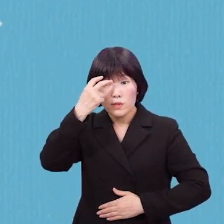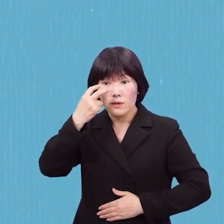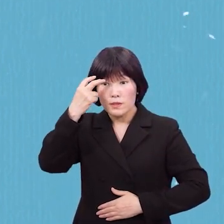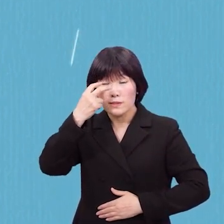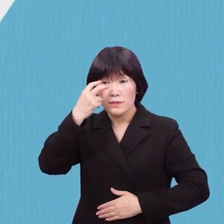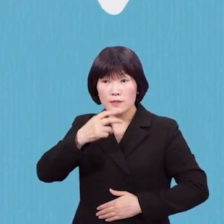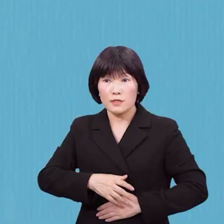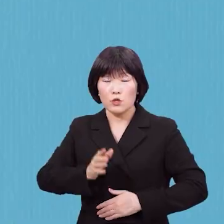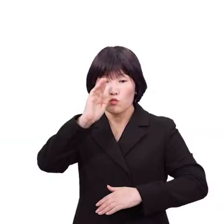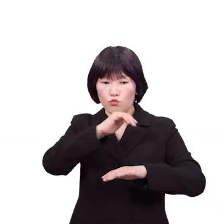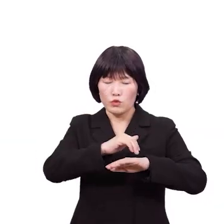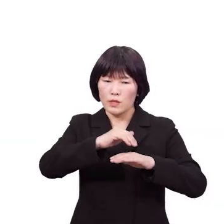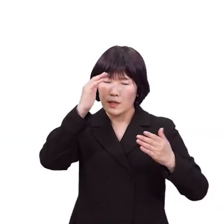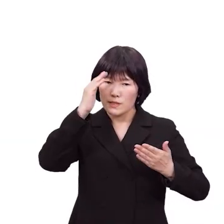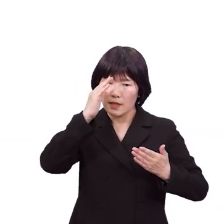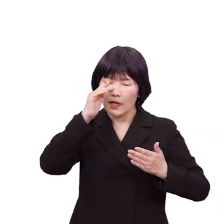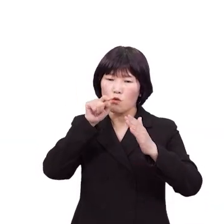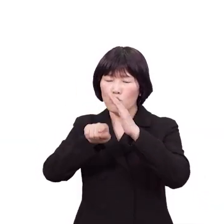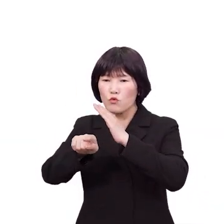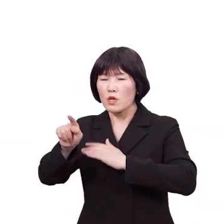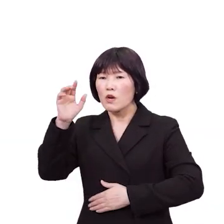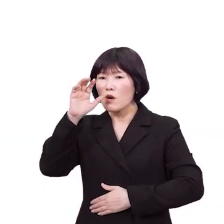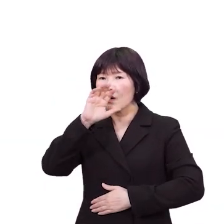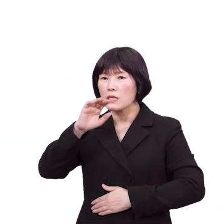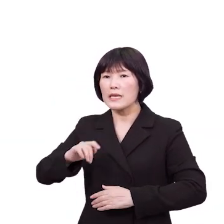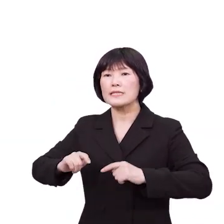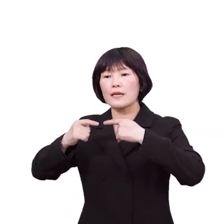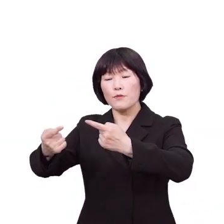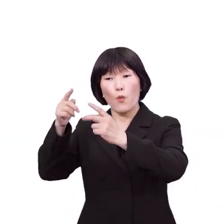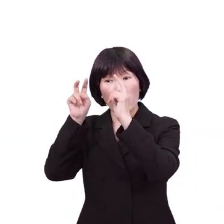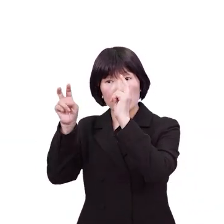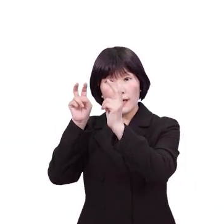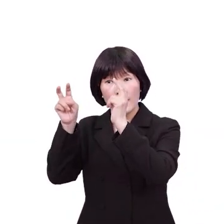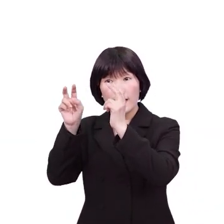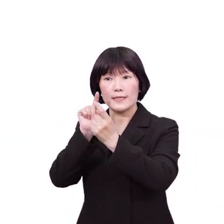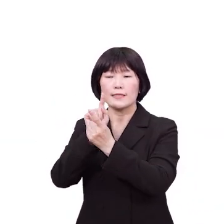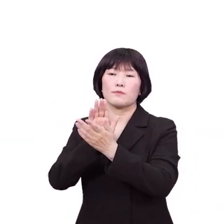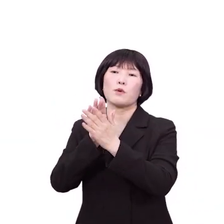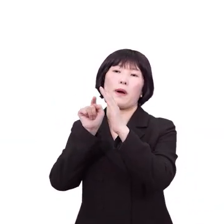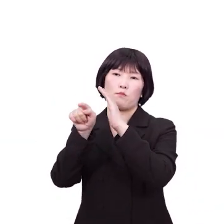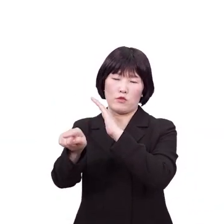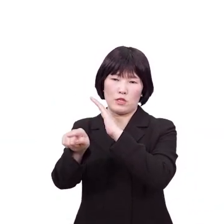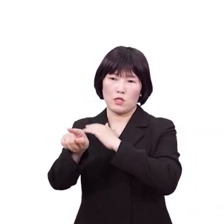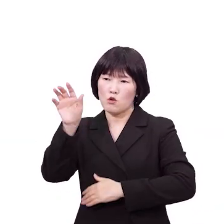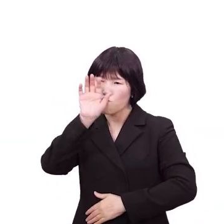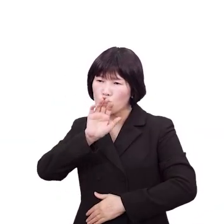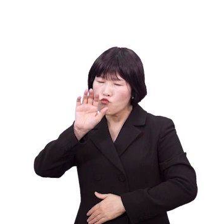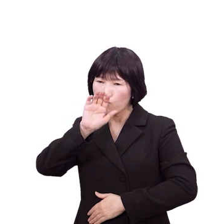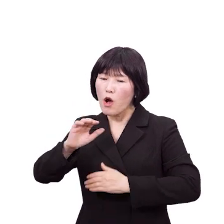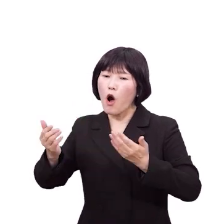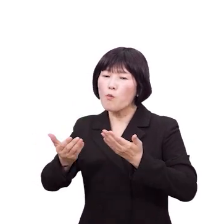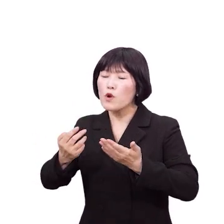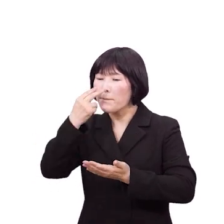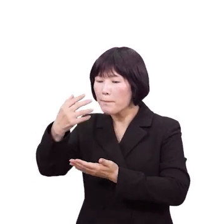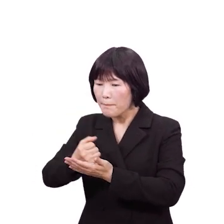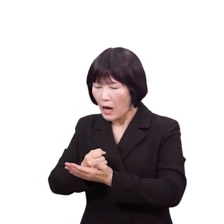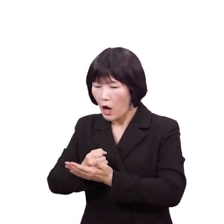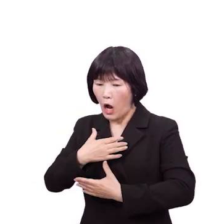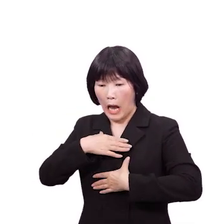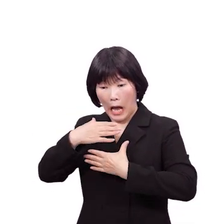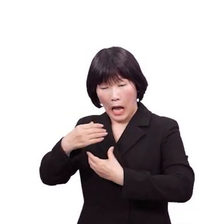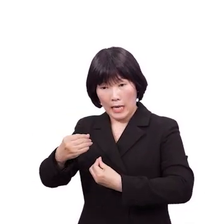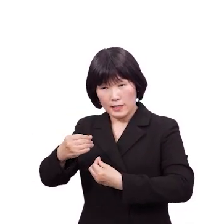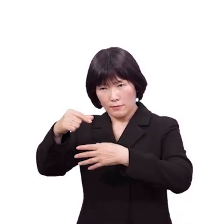모니터링이 진행되었습니다. 현장 모니터링에서는 훈련생이 현장 훈련에 참여하고 있는 사업체를 직접